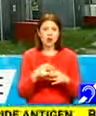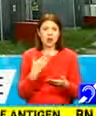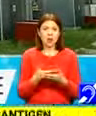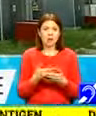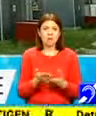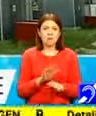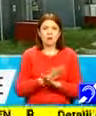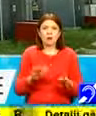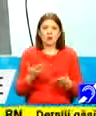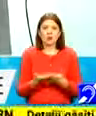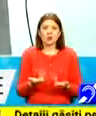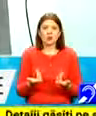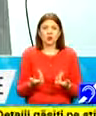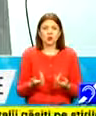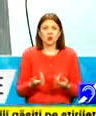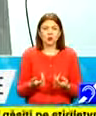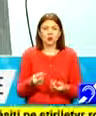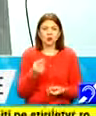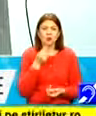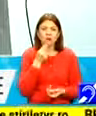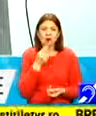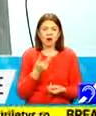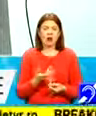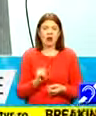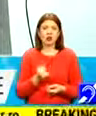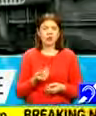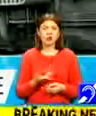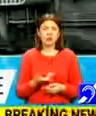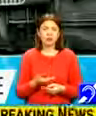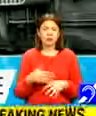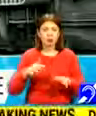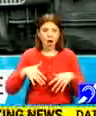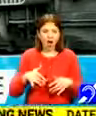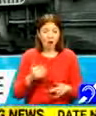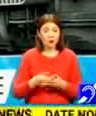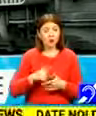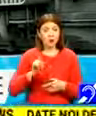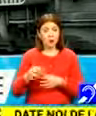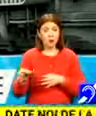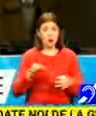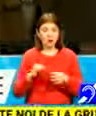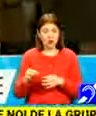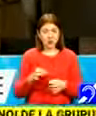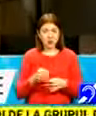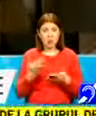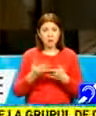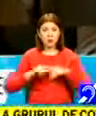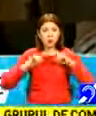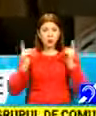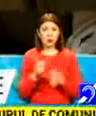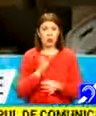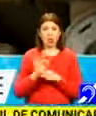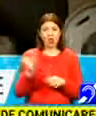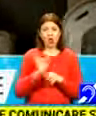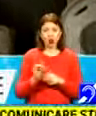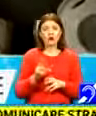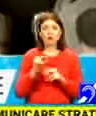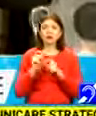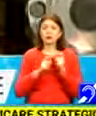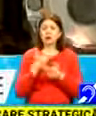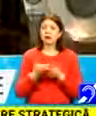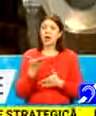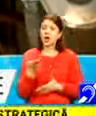industria agricolă îmi alimentară și pentru Sectorul agricol pentru că trebuie măsuri pentru întreaga economie sau vorbi și despre